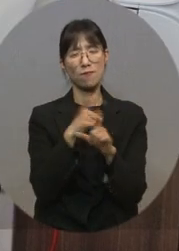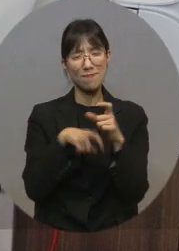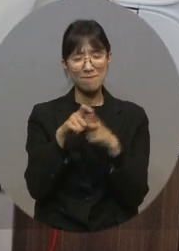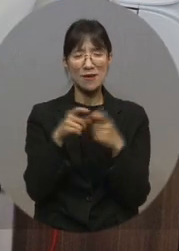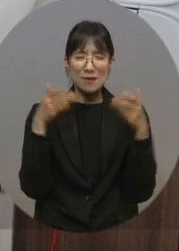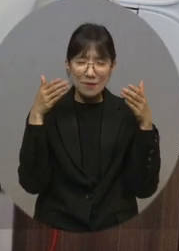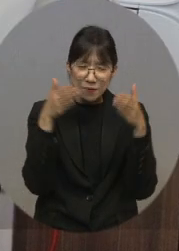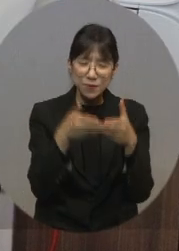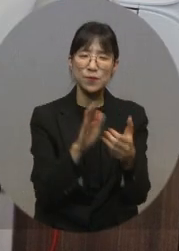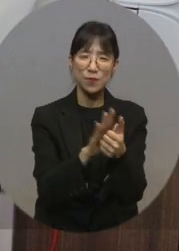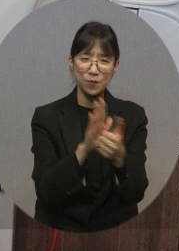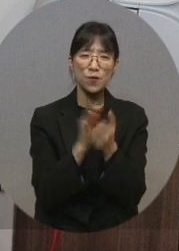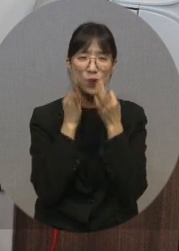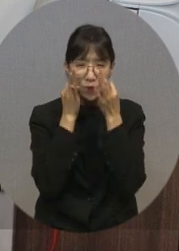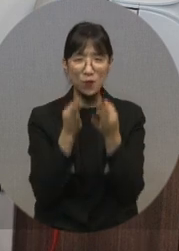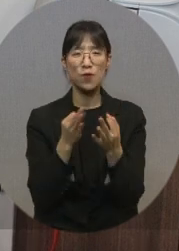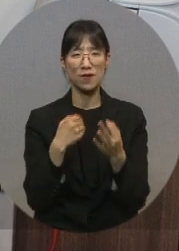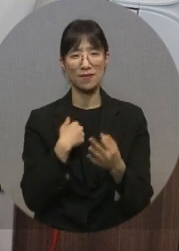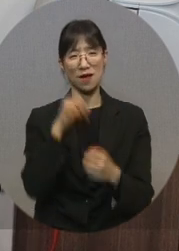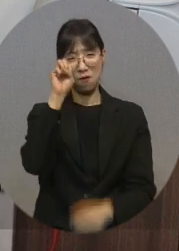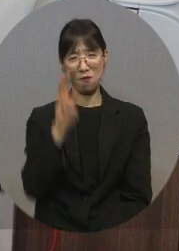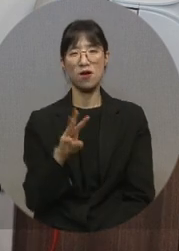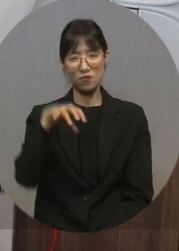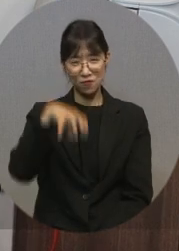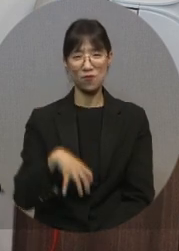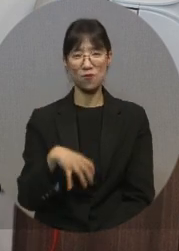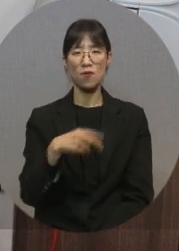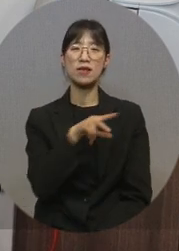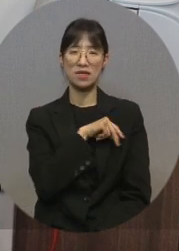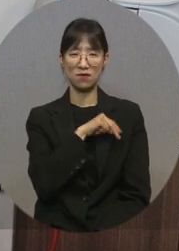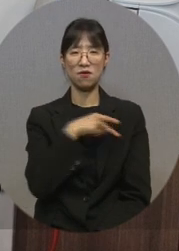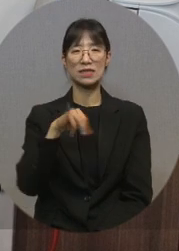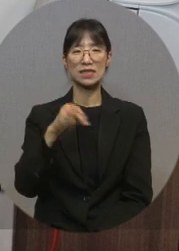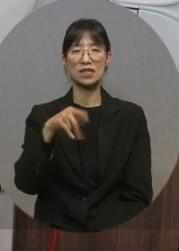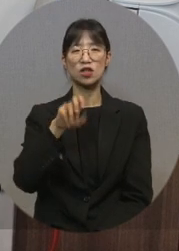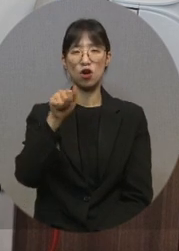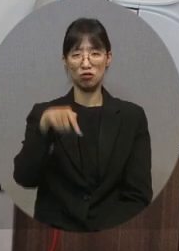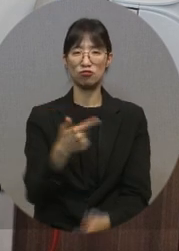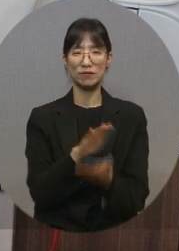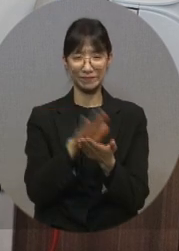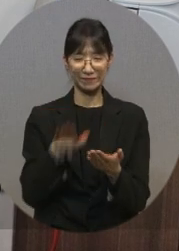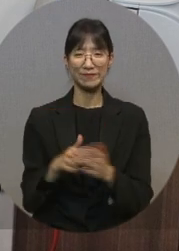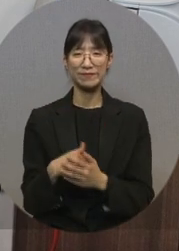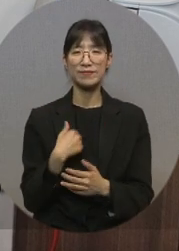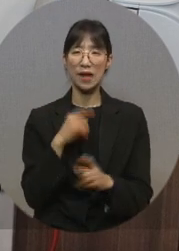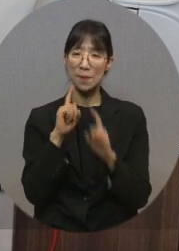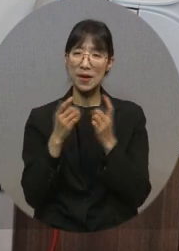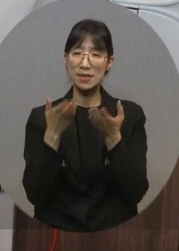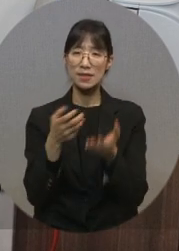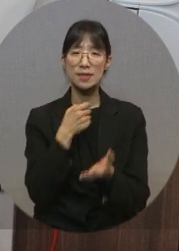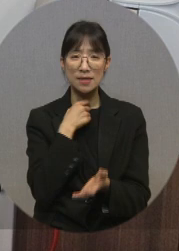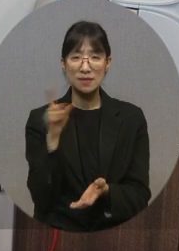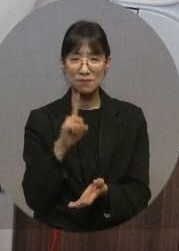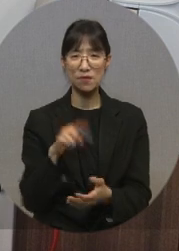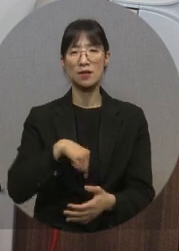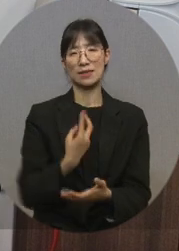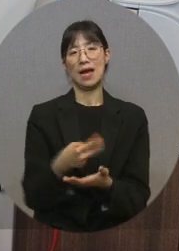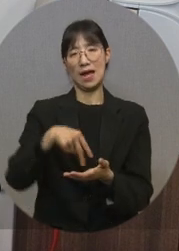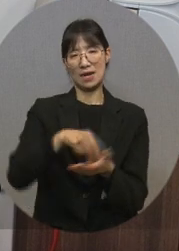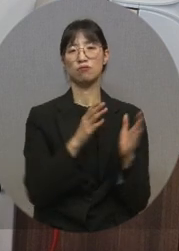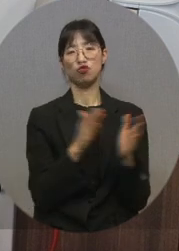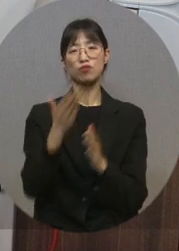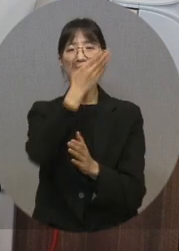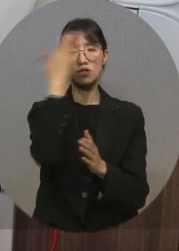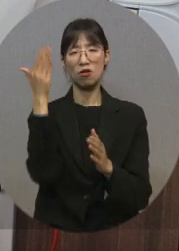있는 광주광역시 북구의 의원 신정훈입니다. 제가 오늘 드리고 싶은 이야기는요, 자립준비 청년들에